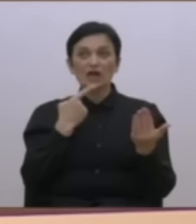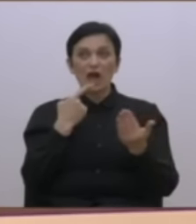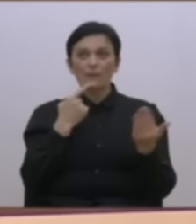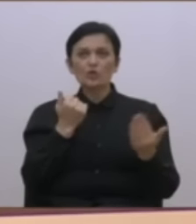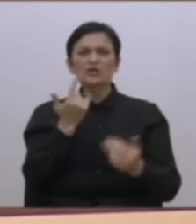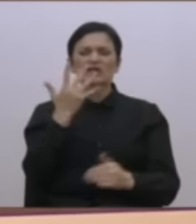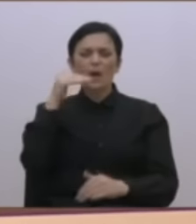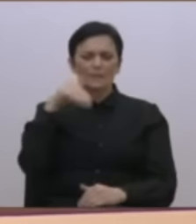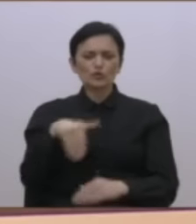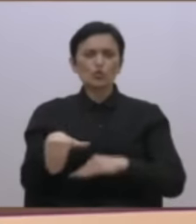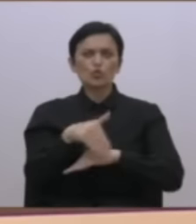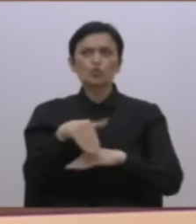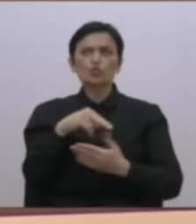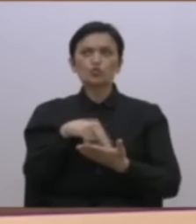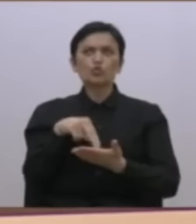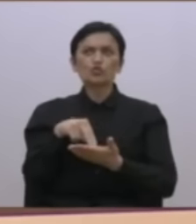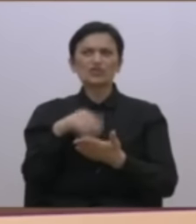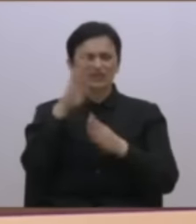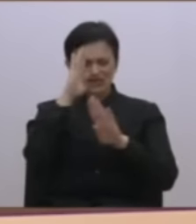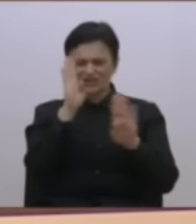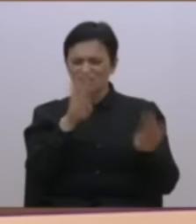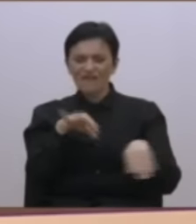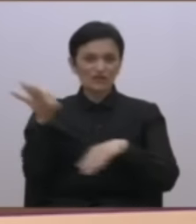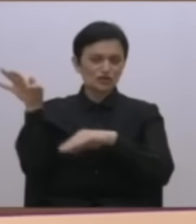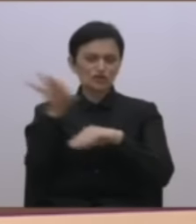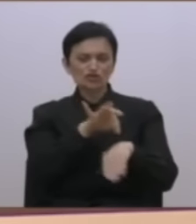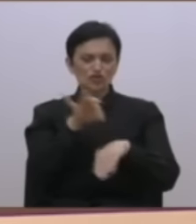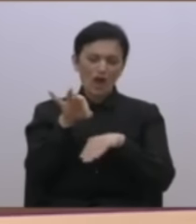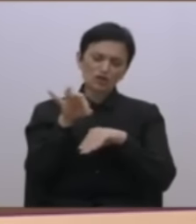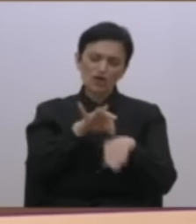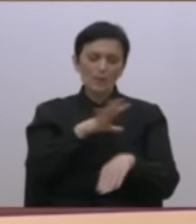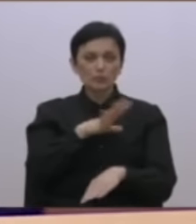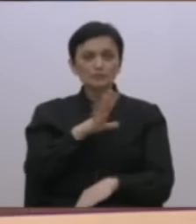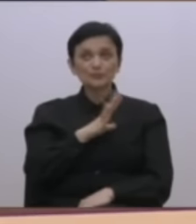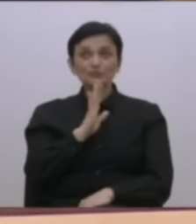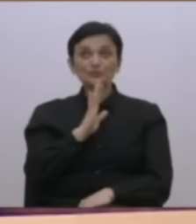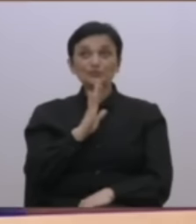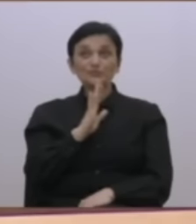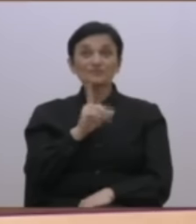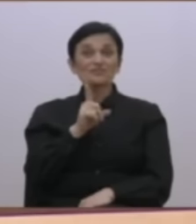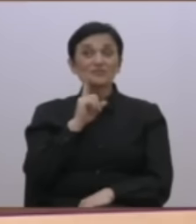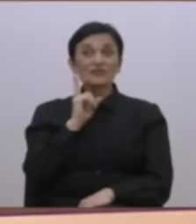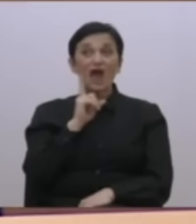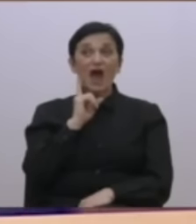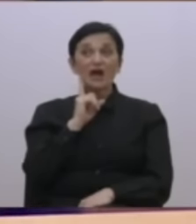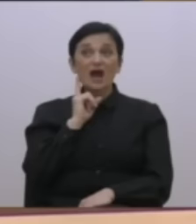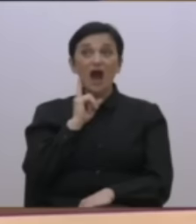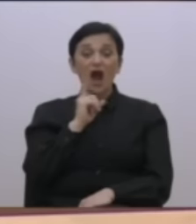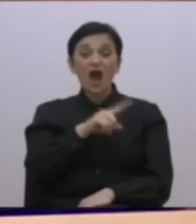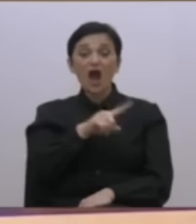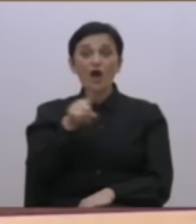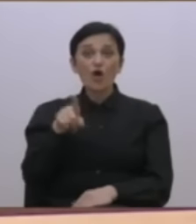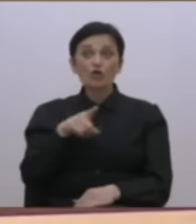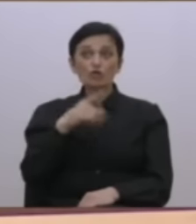1000 ადამიანი იდგა ქუჩაში დავანებოთ თავი ჩამოყვანილი იყო თუ არ იყო ჩამოყვანილი მთელი ახალგაზრდობა